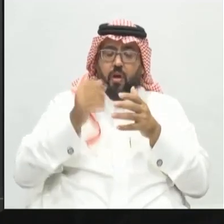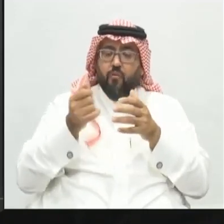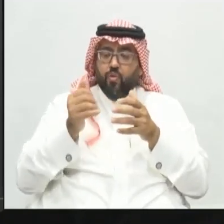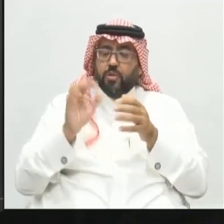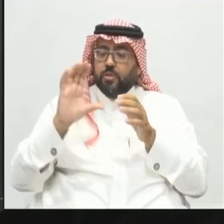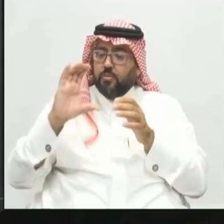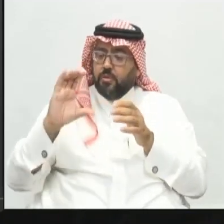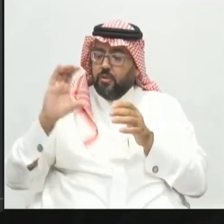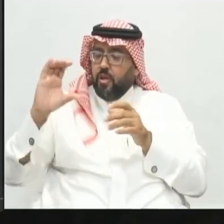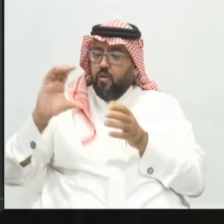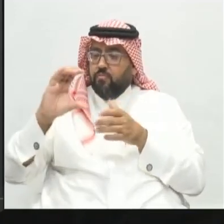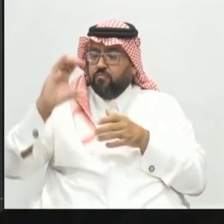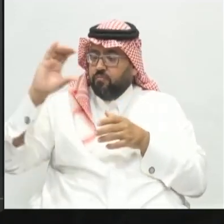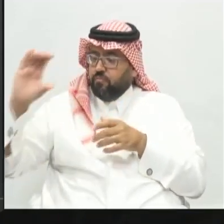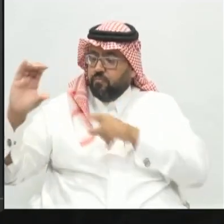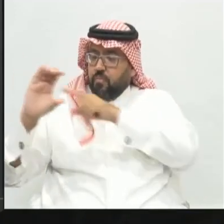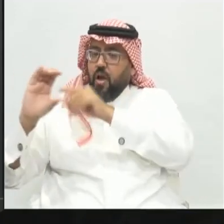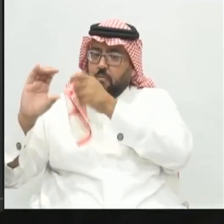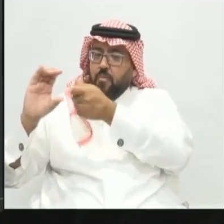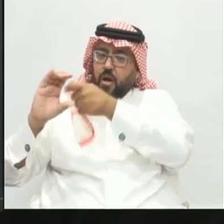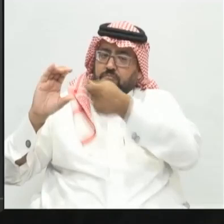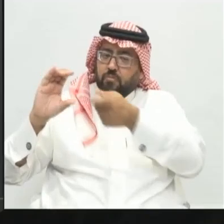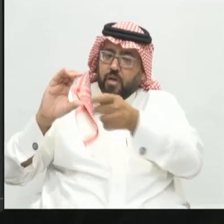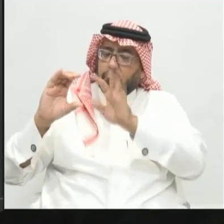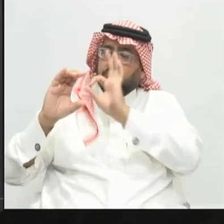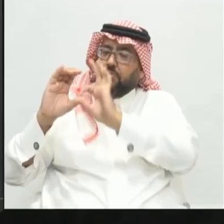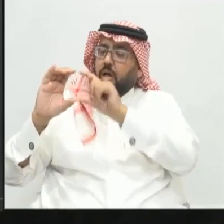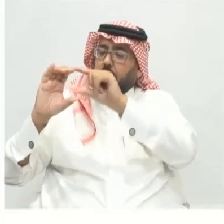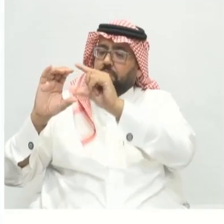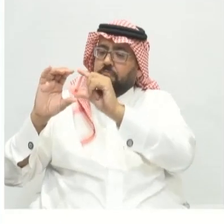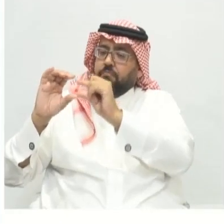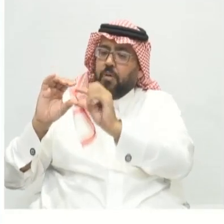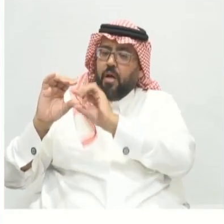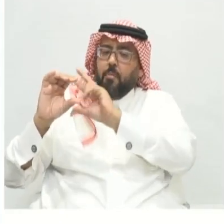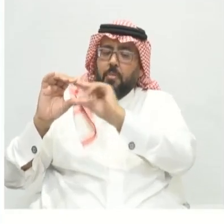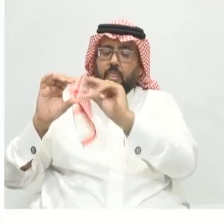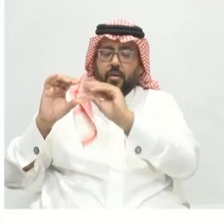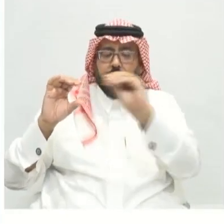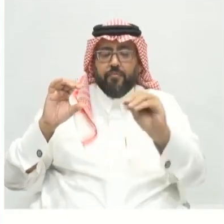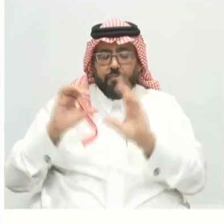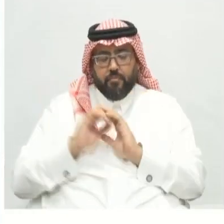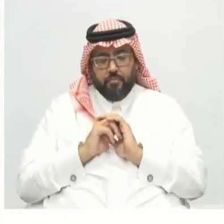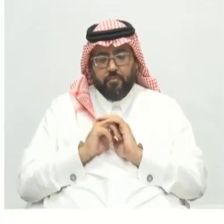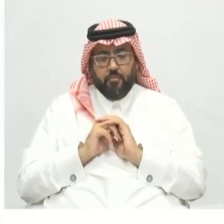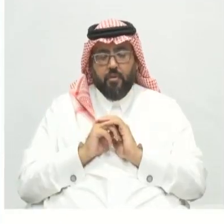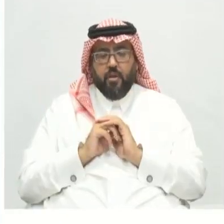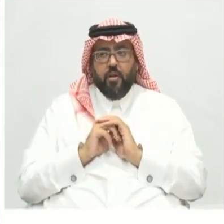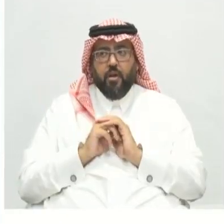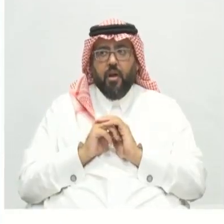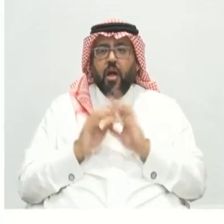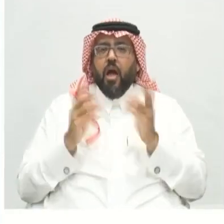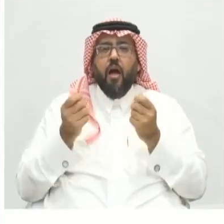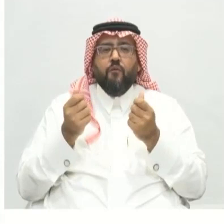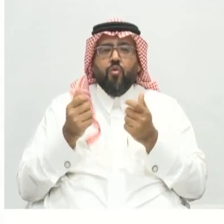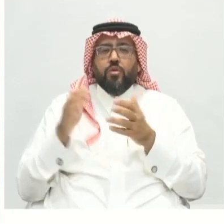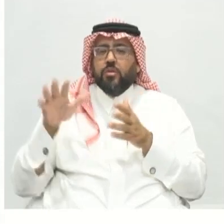الميزانيه المحدده وتحديد مراحل محدده وموارد معينه اذا كم نحتاج